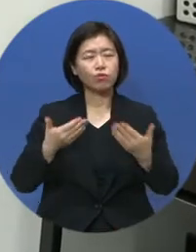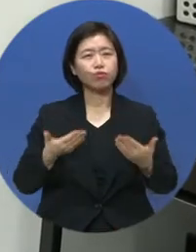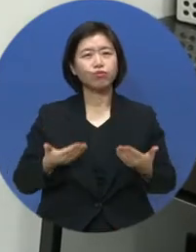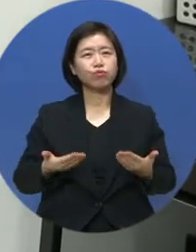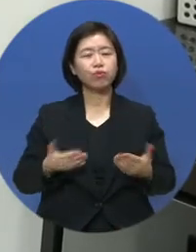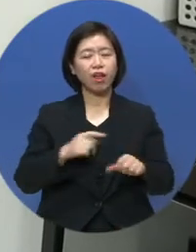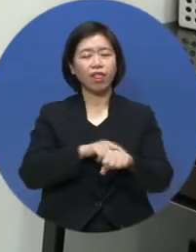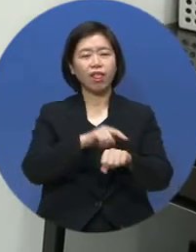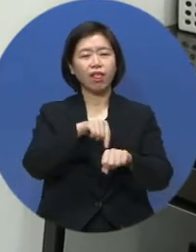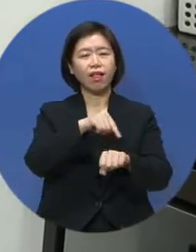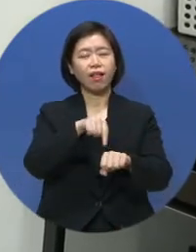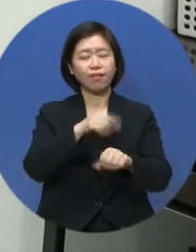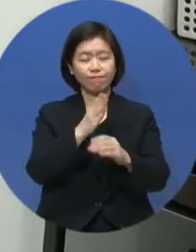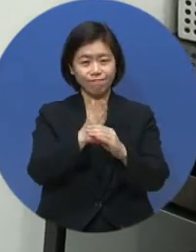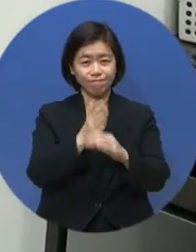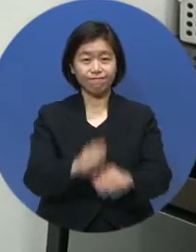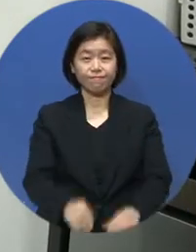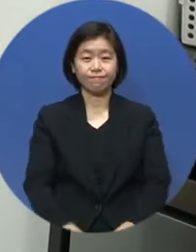보이는데요.